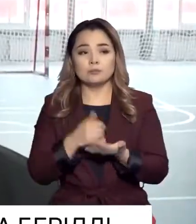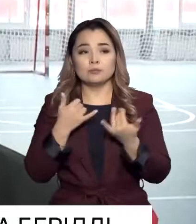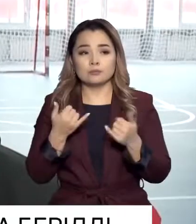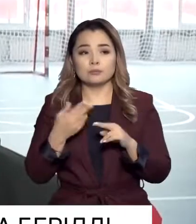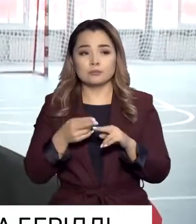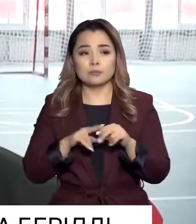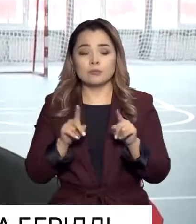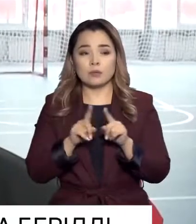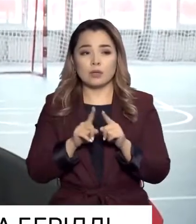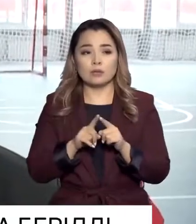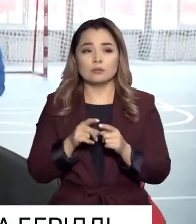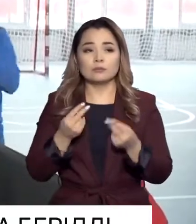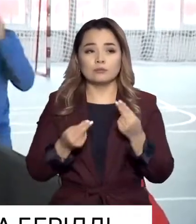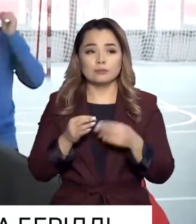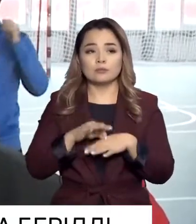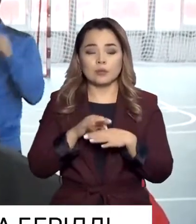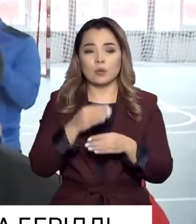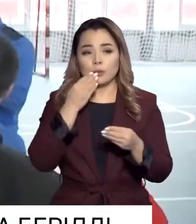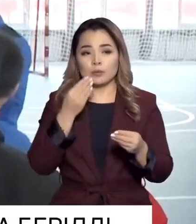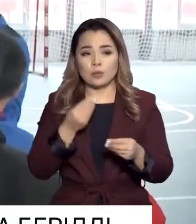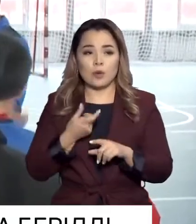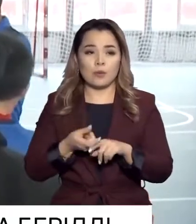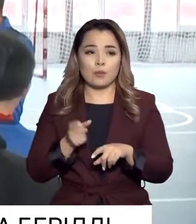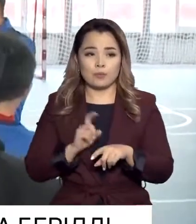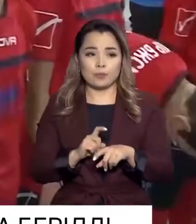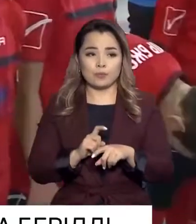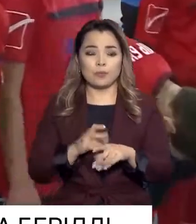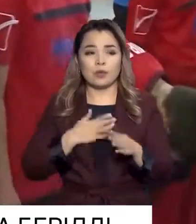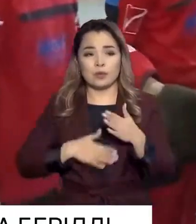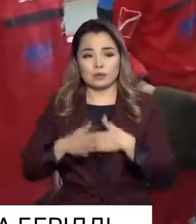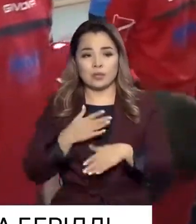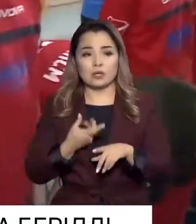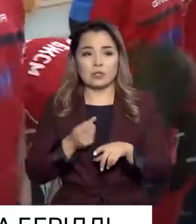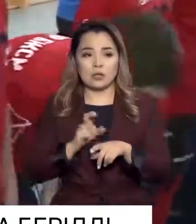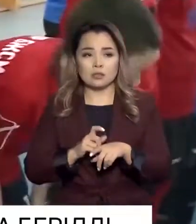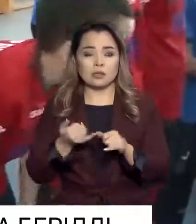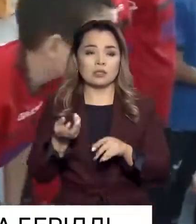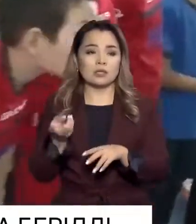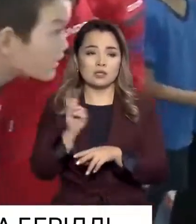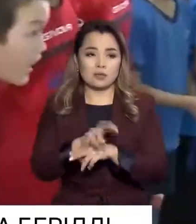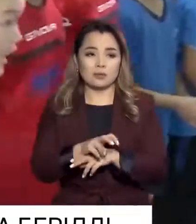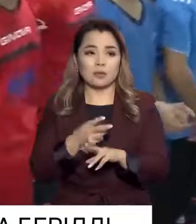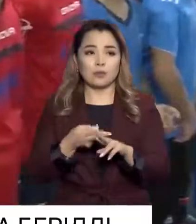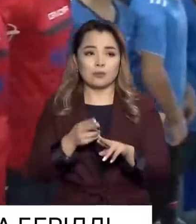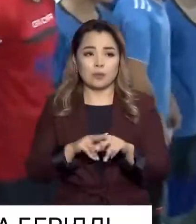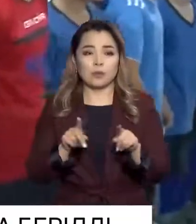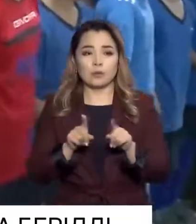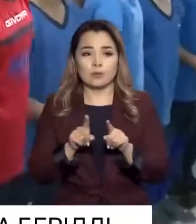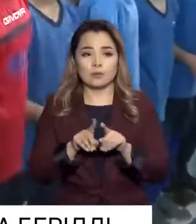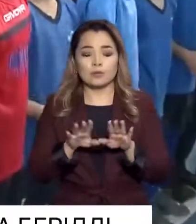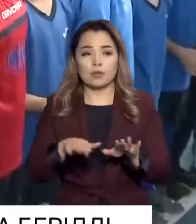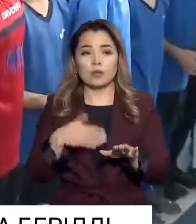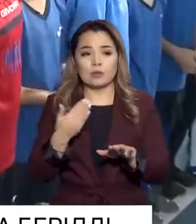Қазіргі осы зал көз қуантады, қуаныштымыз осыны залға келіп атқанымызға. Бұнда енді